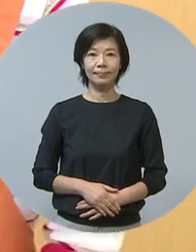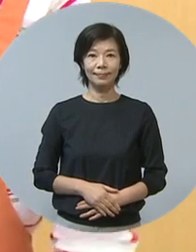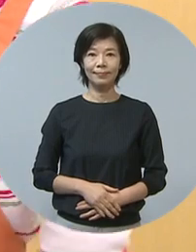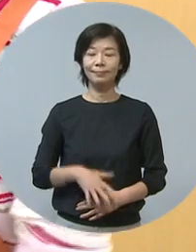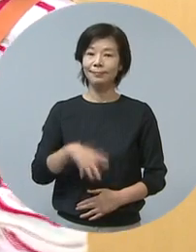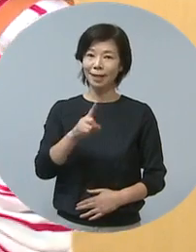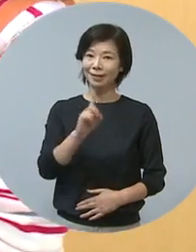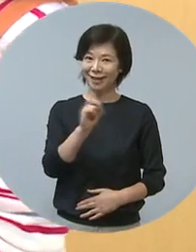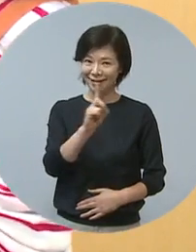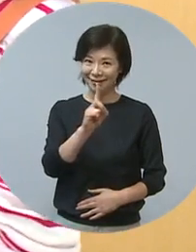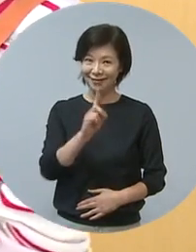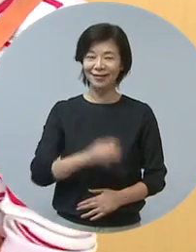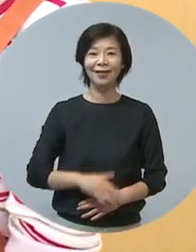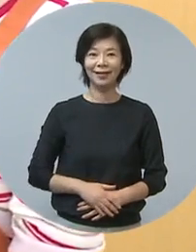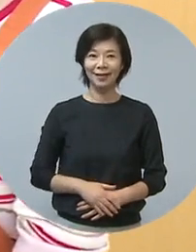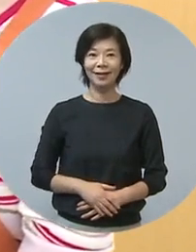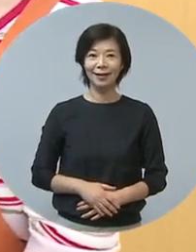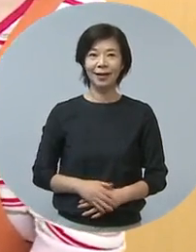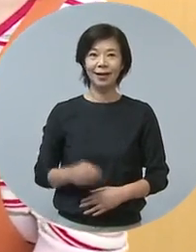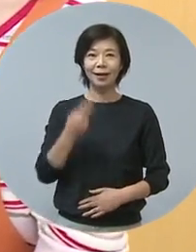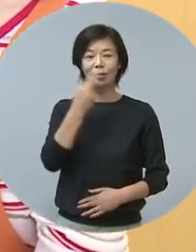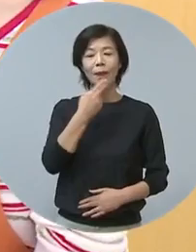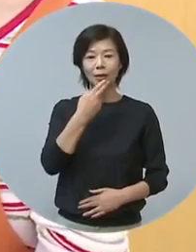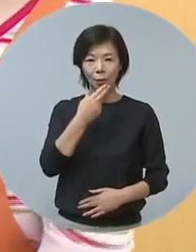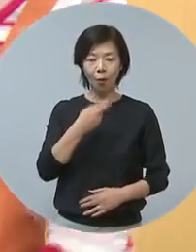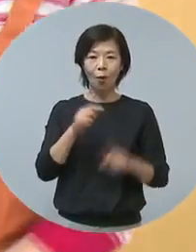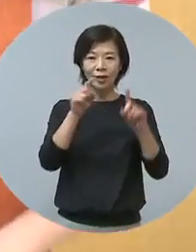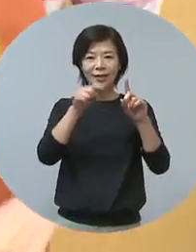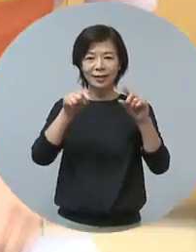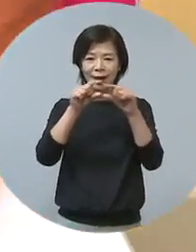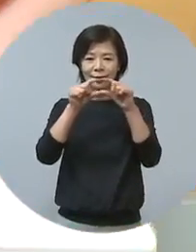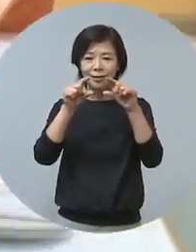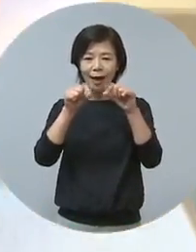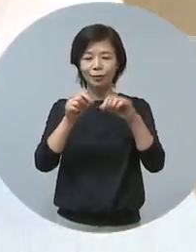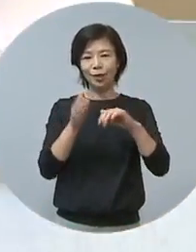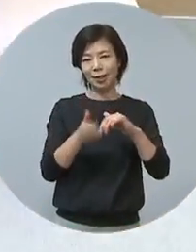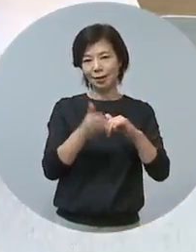まずは何をしたらいいですか？ まずはトマトを1センチ角に切っていきます。 はい、